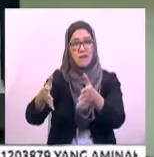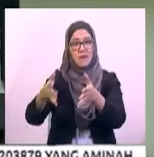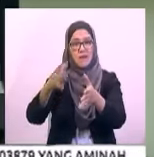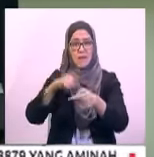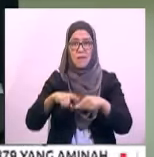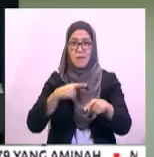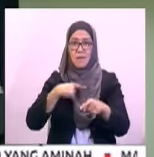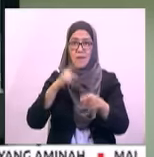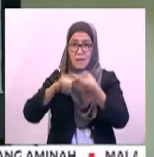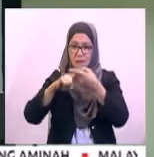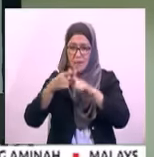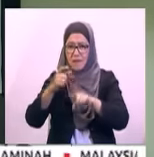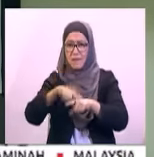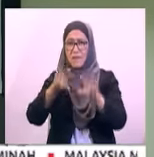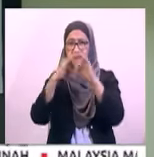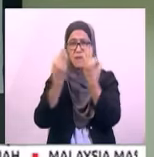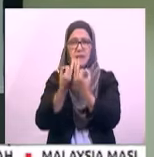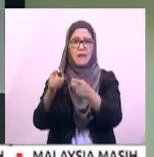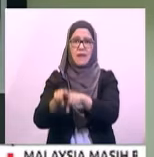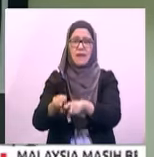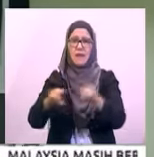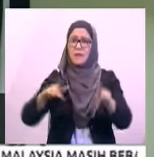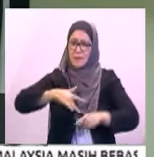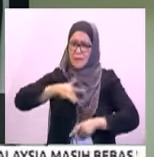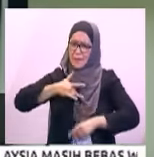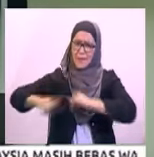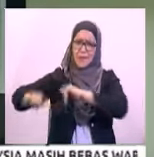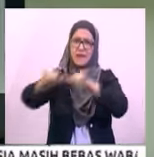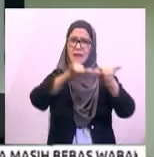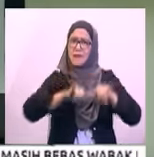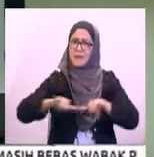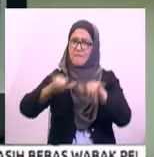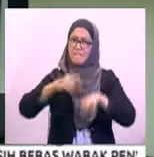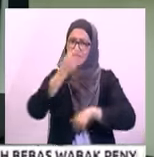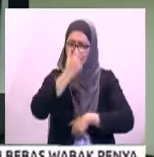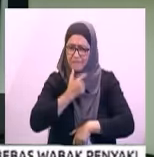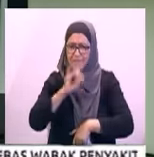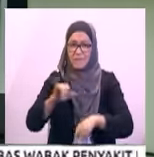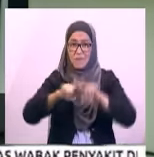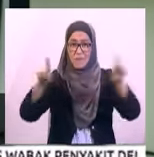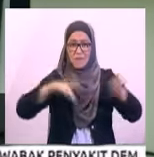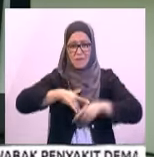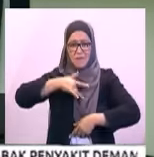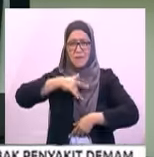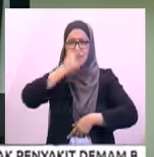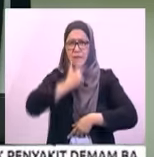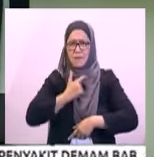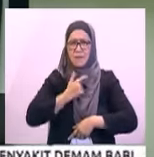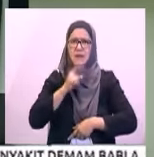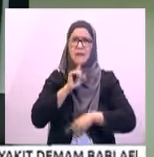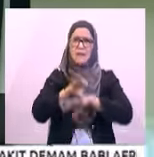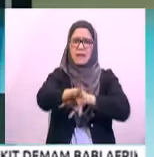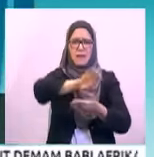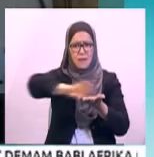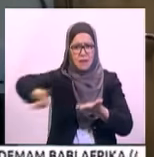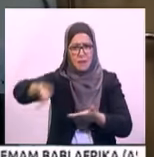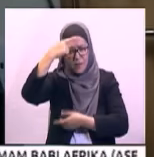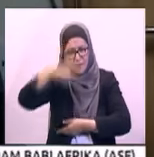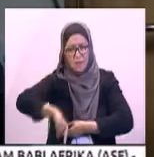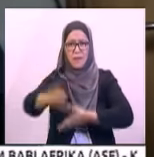sekali. Perasaan tu sama, semua memang sedih. Tapi macam mana pun perasaan sedih tu terpaksa diketepikan lah untuk berkhidmat untuk negara